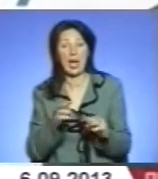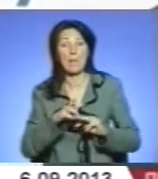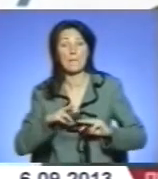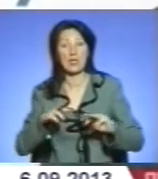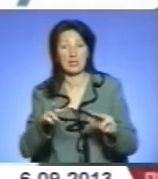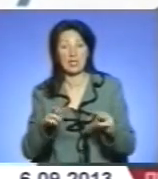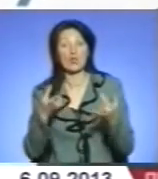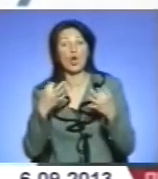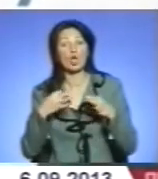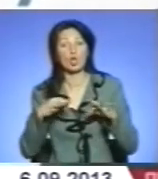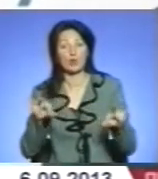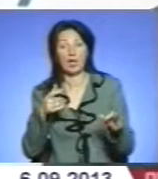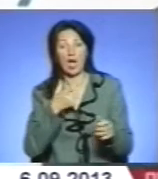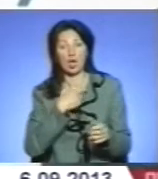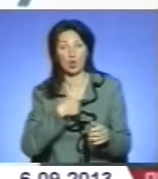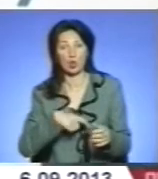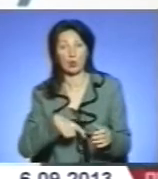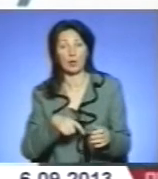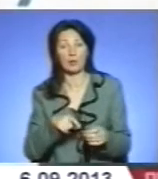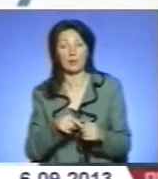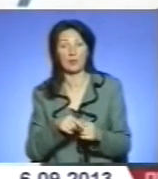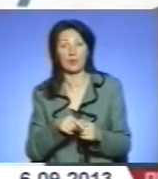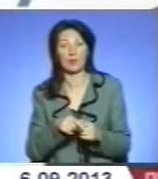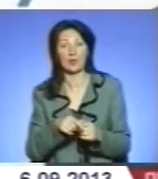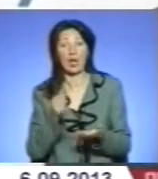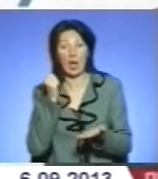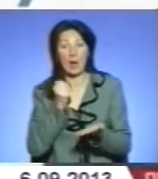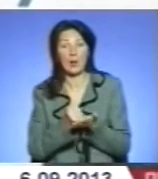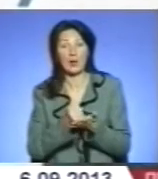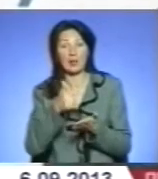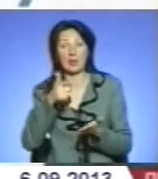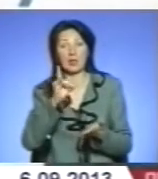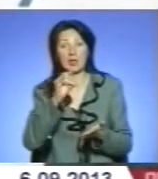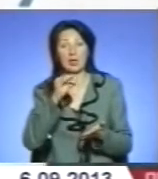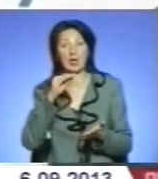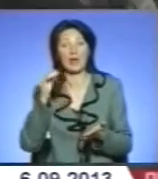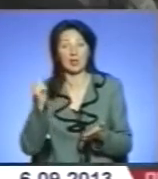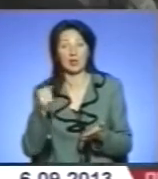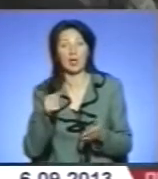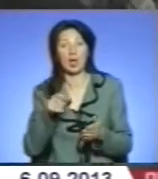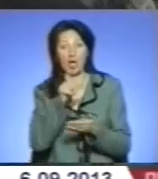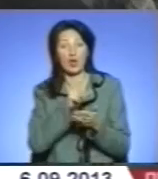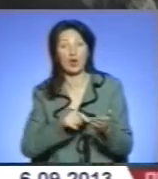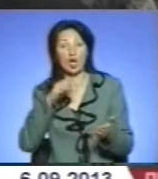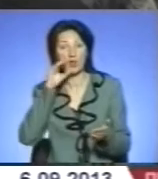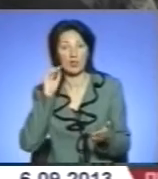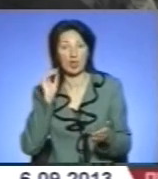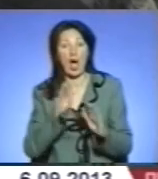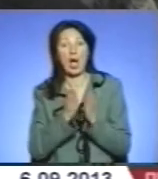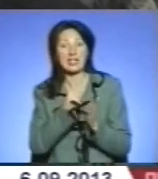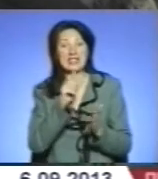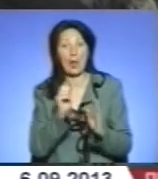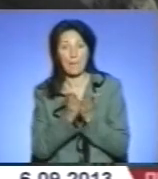міністерство дозволяє собі прибивати грифи на твори Шевченка. За підручниками з помилками